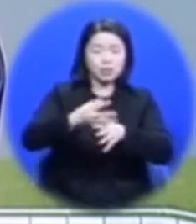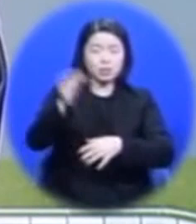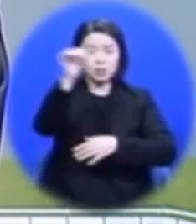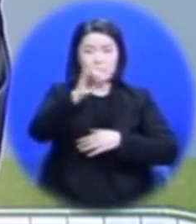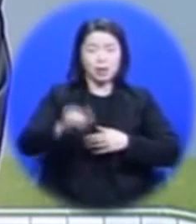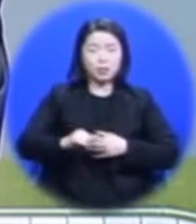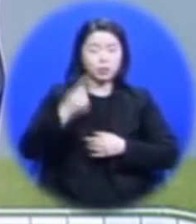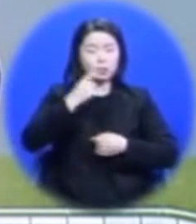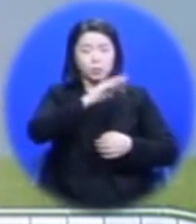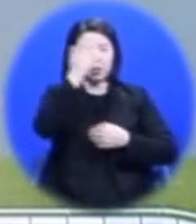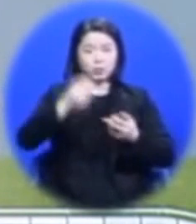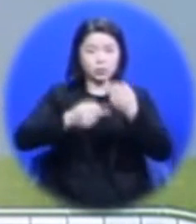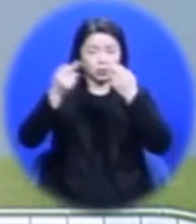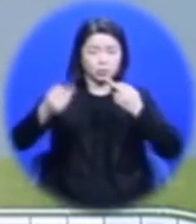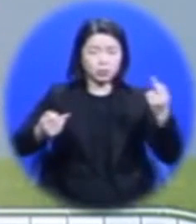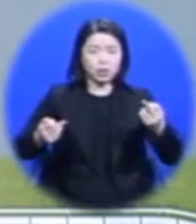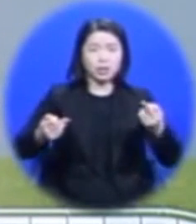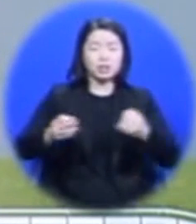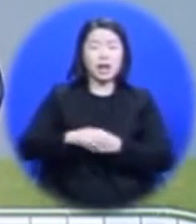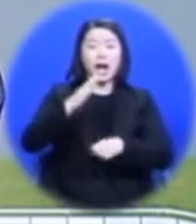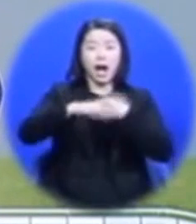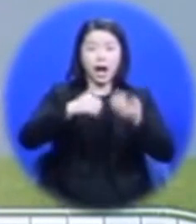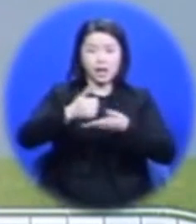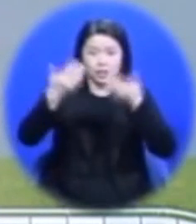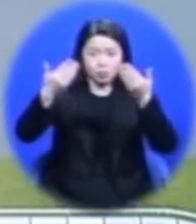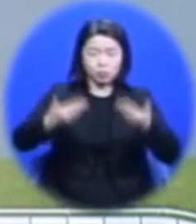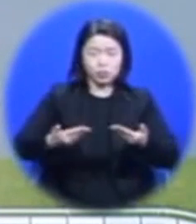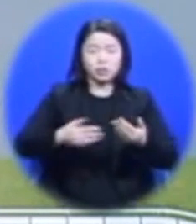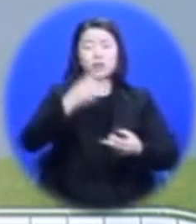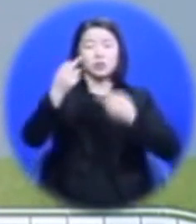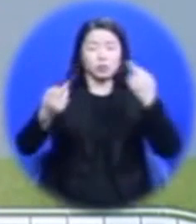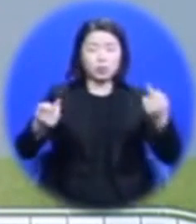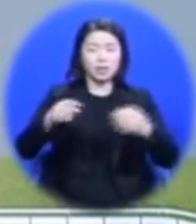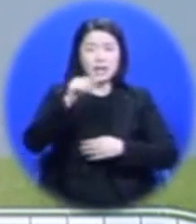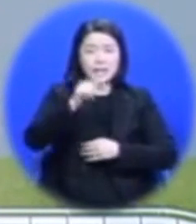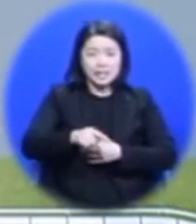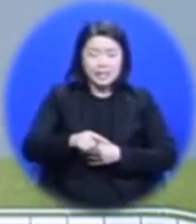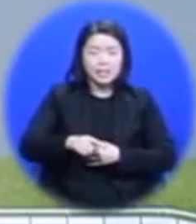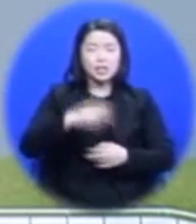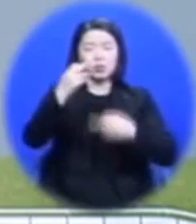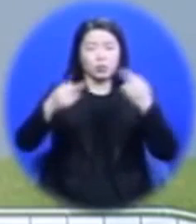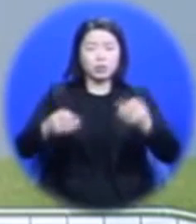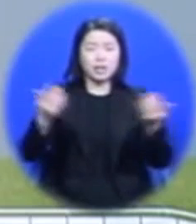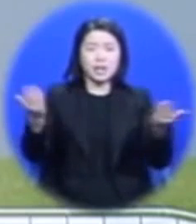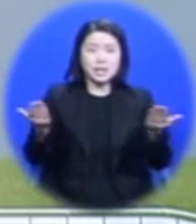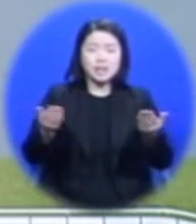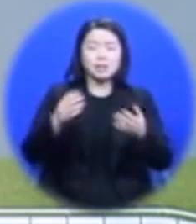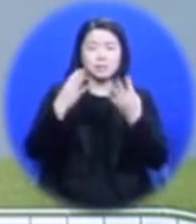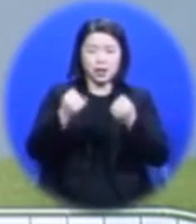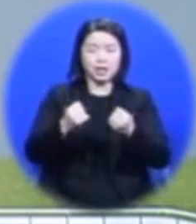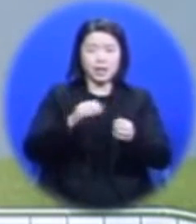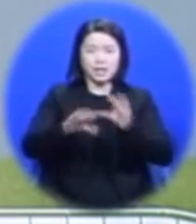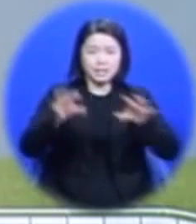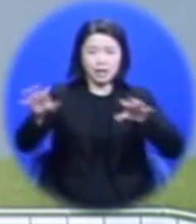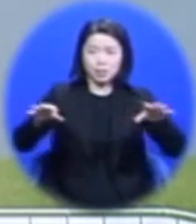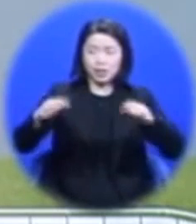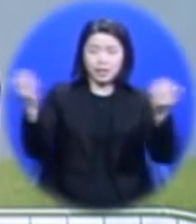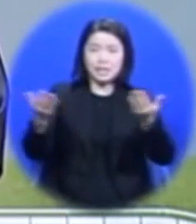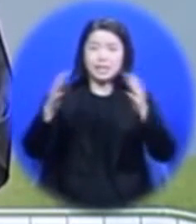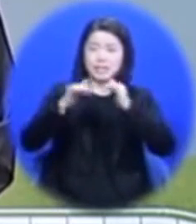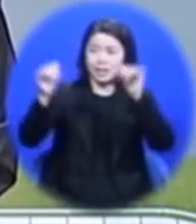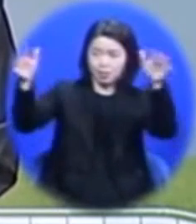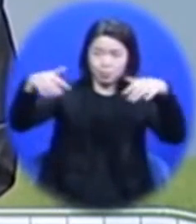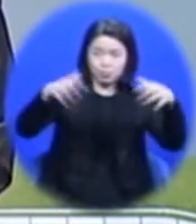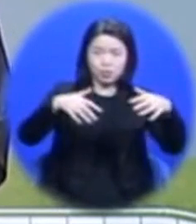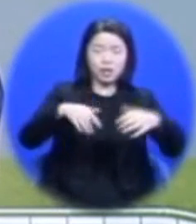금수강산, 삼천리반도 금수강산, 하나님 주신 동산, 이 동산에 할 일 많아 사방의 일꾼을 부르네. 곧